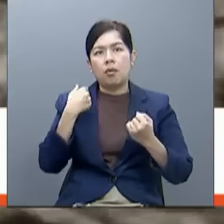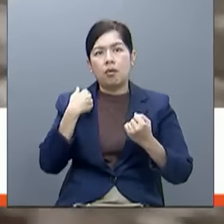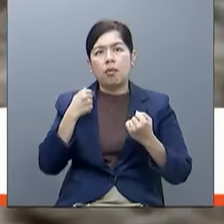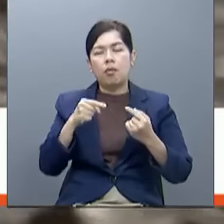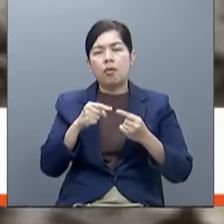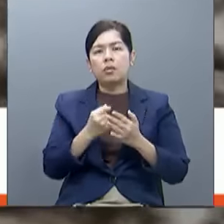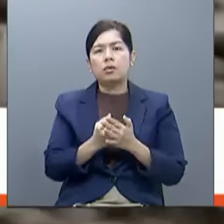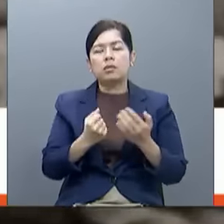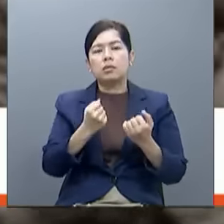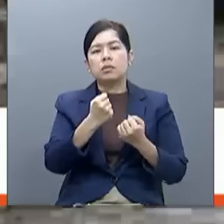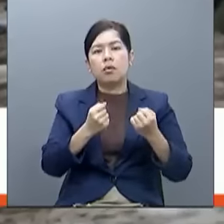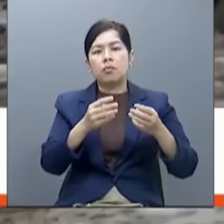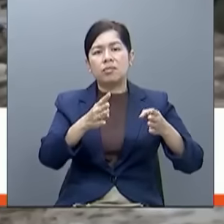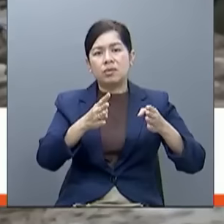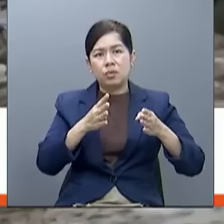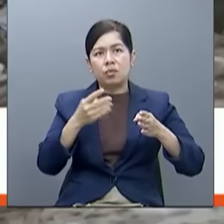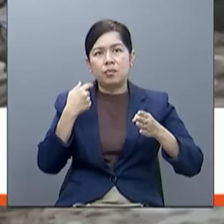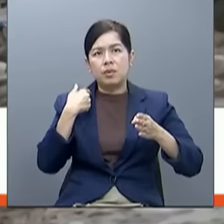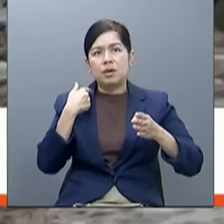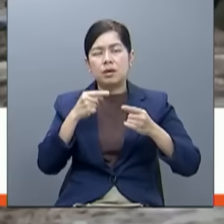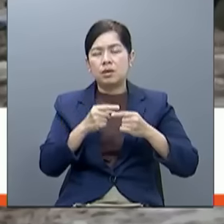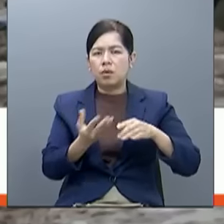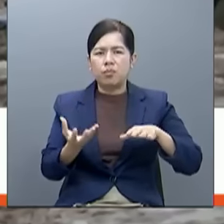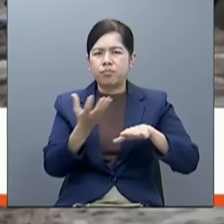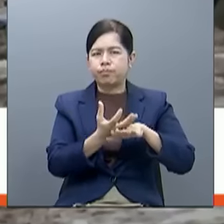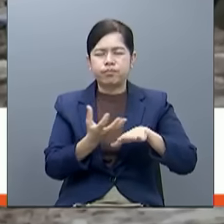การในจังหวัดเชียงรายนำรถมาช่วยหลายคัน